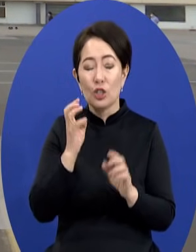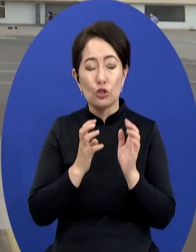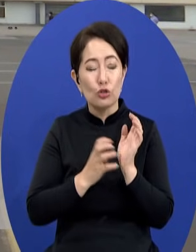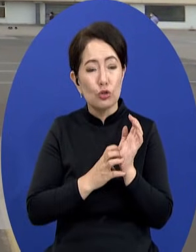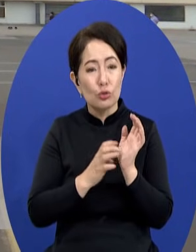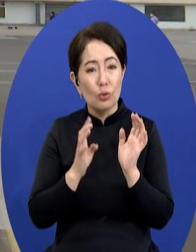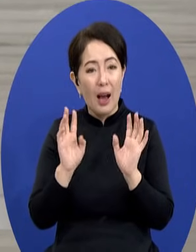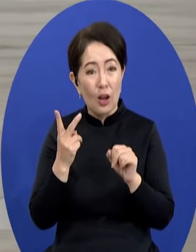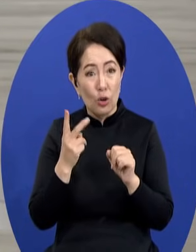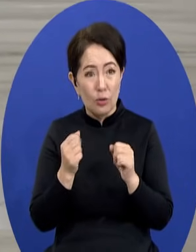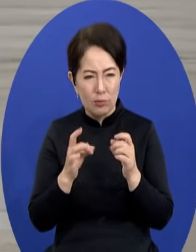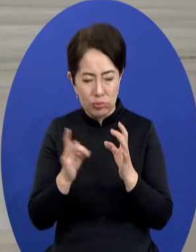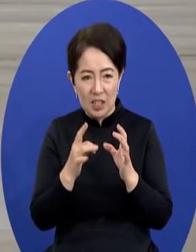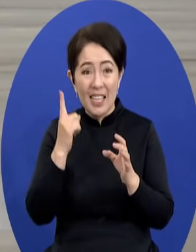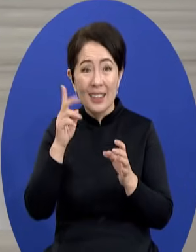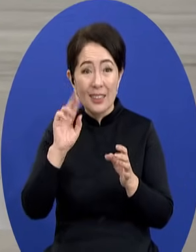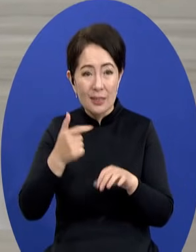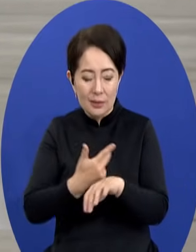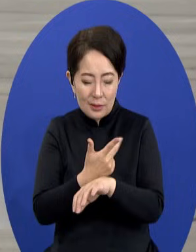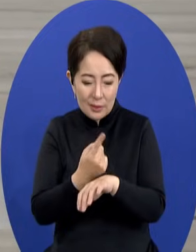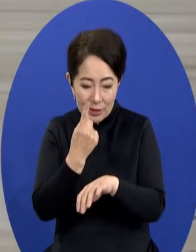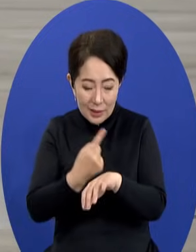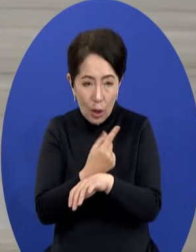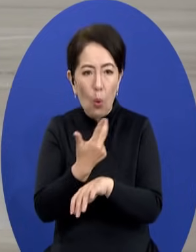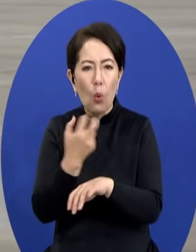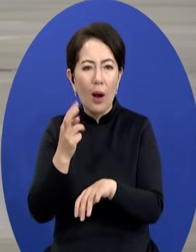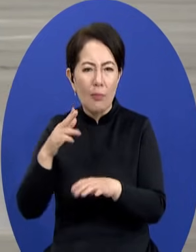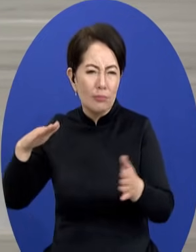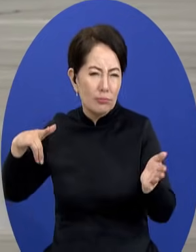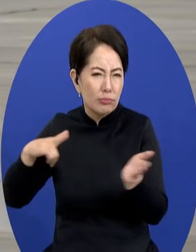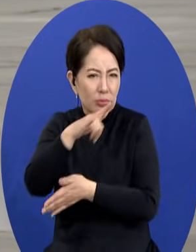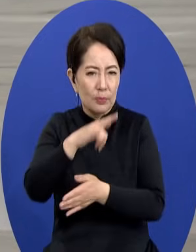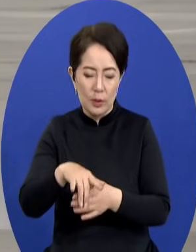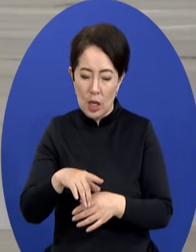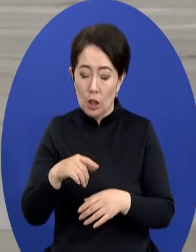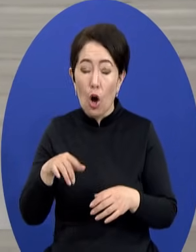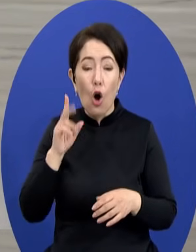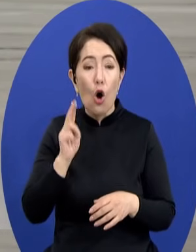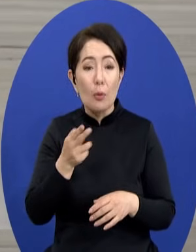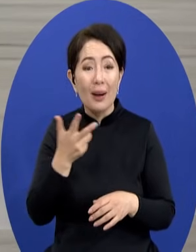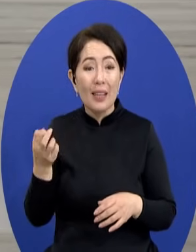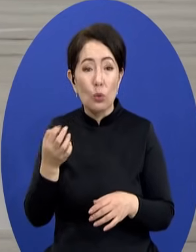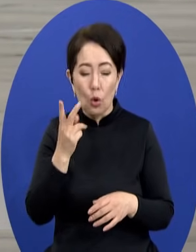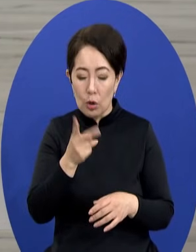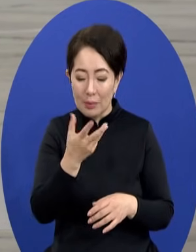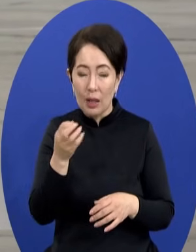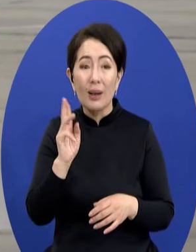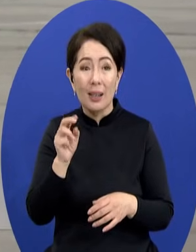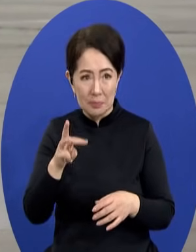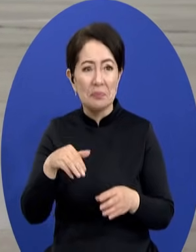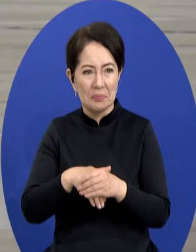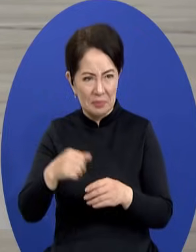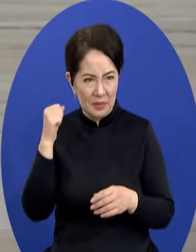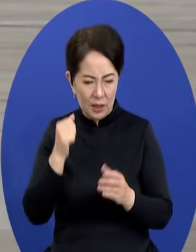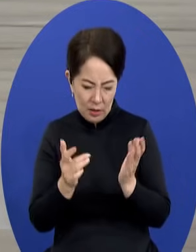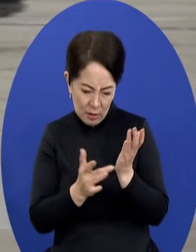хөдөлгүүртэй. Цагт 300 км хурдалж нэг дор 2500 км зайг туулах чадвартай юм байна. Техник хүчин чадлын